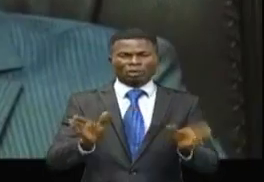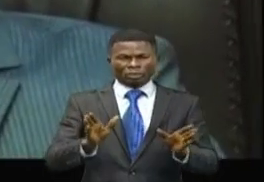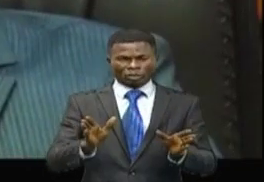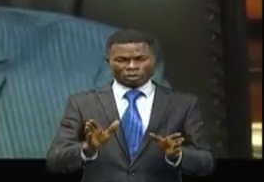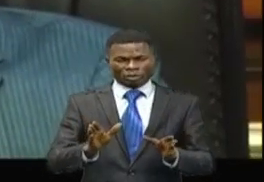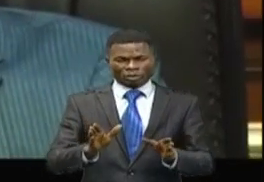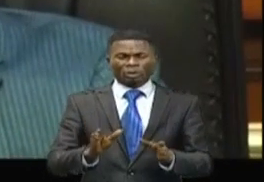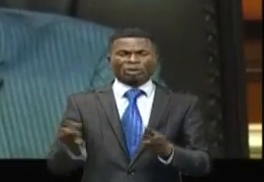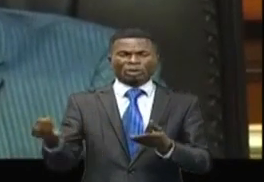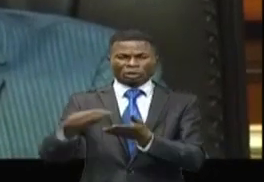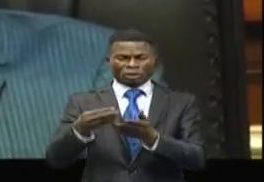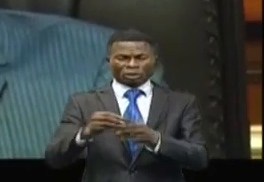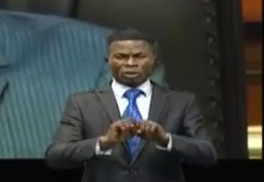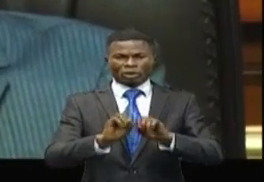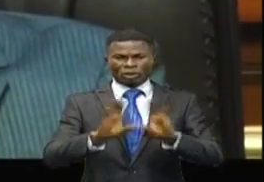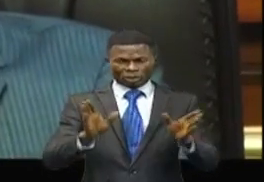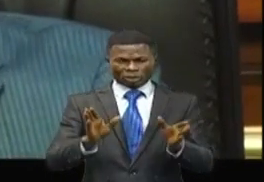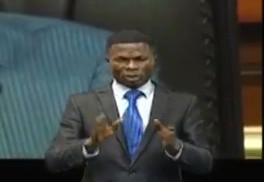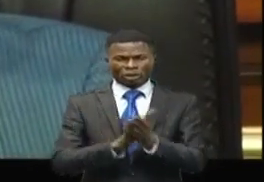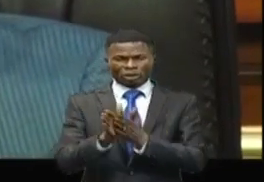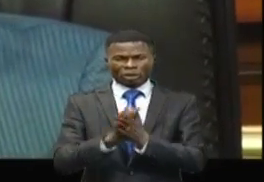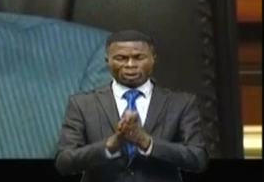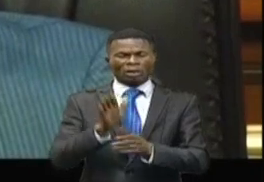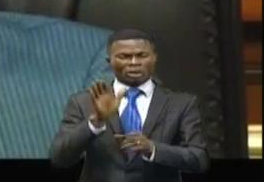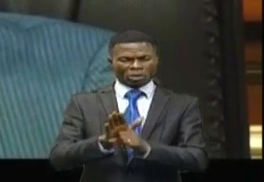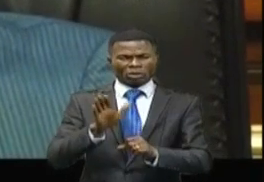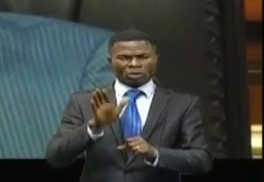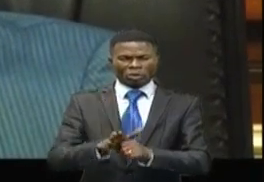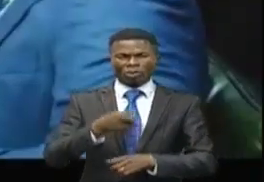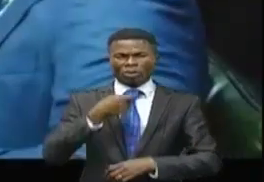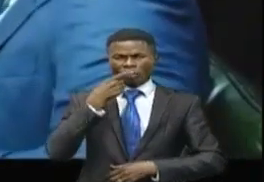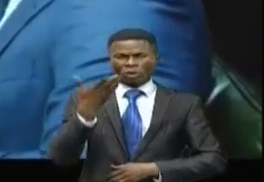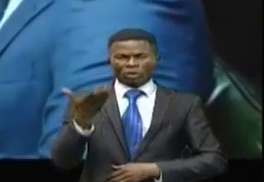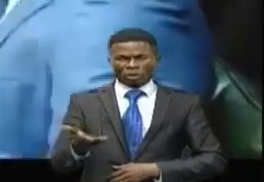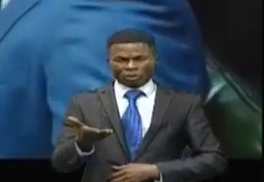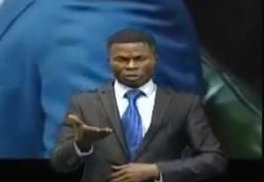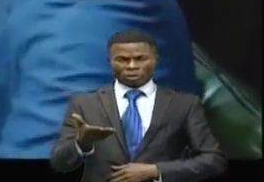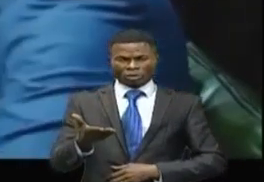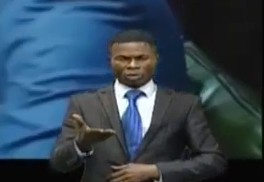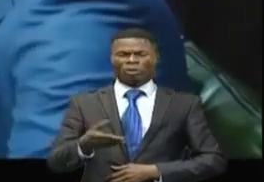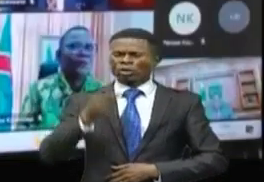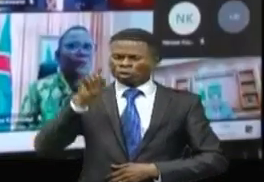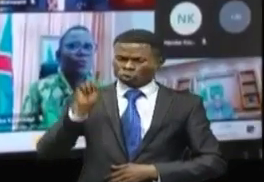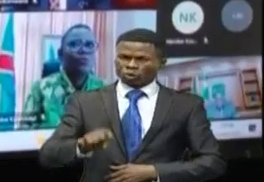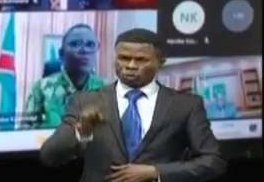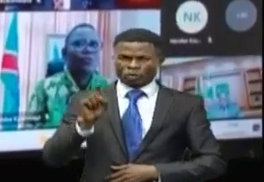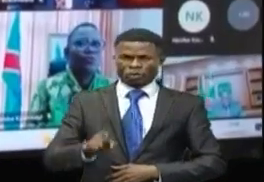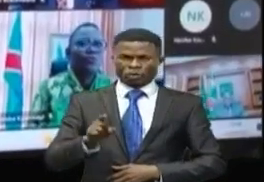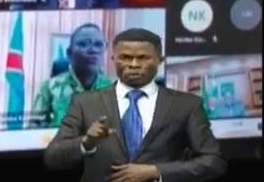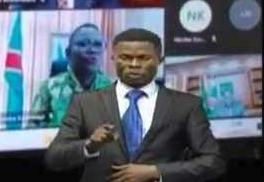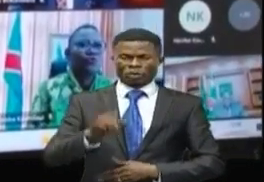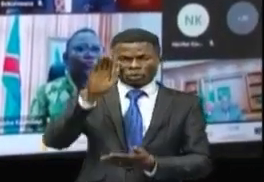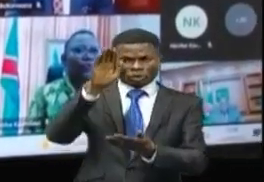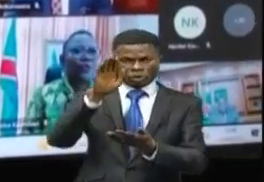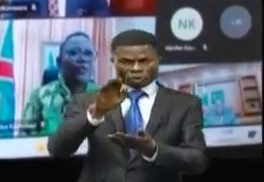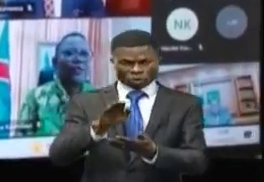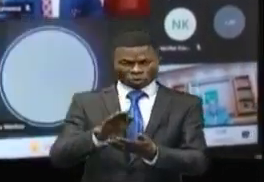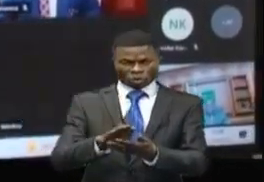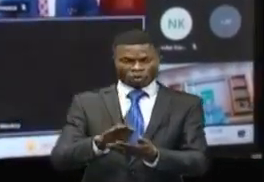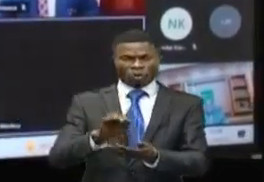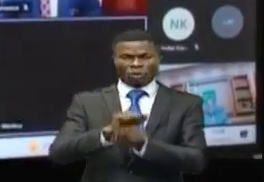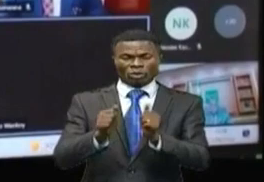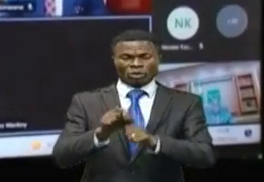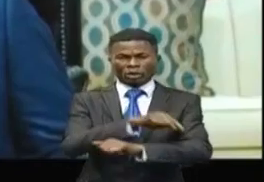rationalisation a insisté le président de la république passe impérativement par la réduction du train de vie des institutions